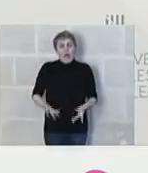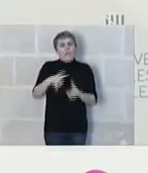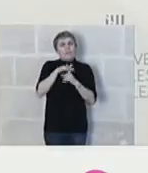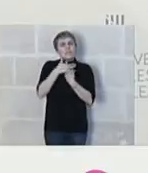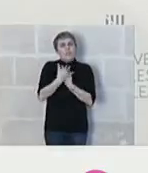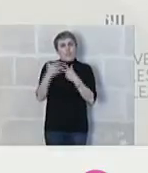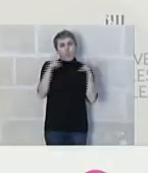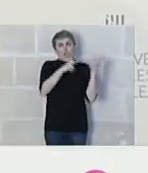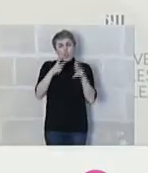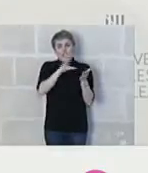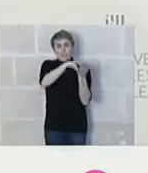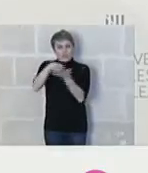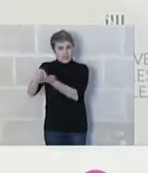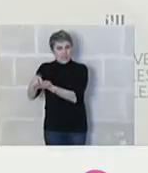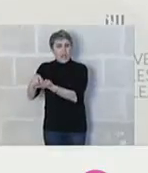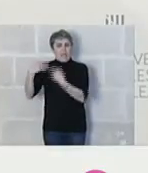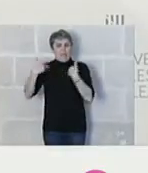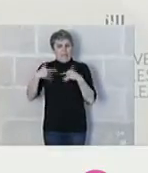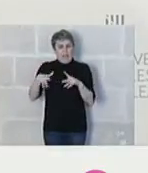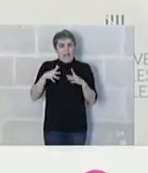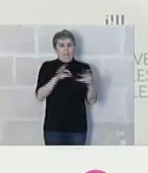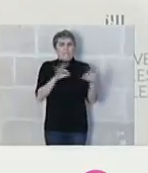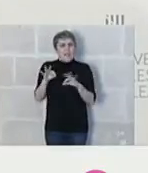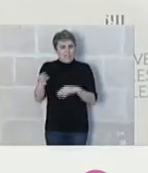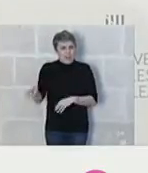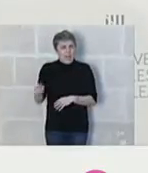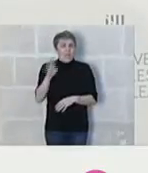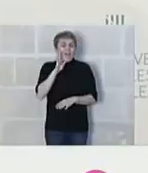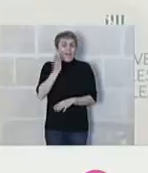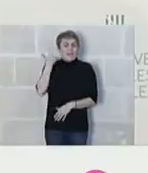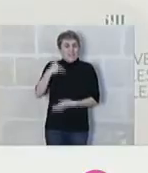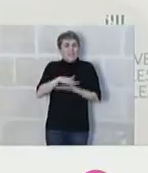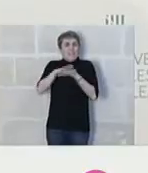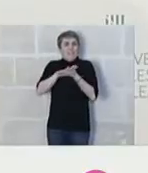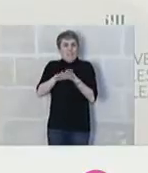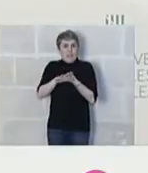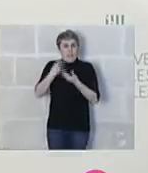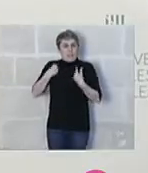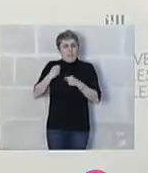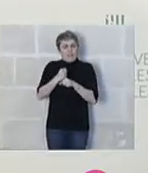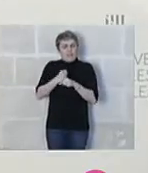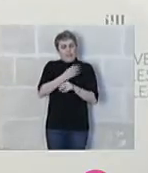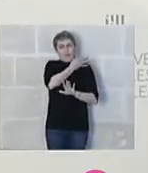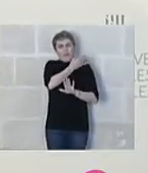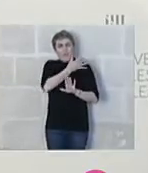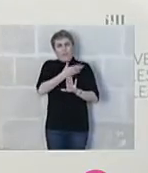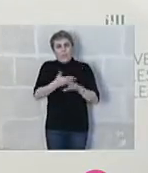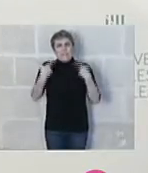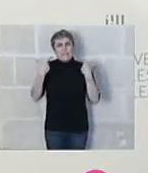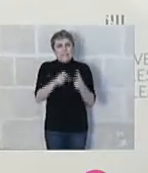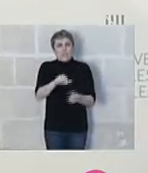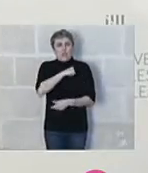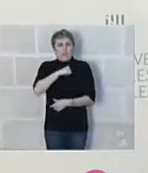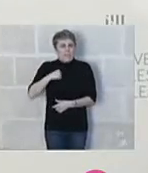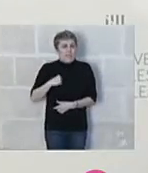llibuis en els hospitals de les Illes Balears, tenim una situació, com explicava abans, que hem ja treballat en tot el sector privat de